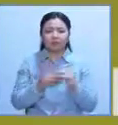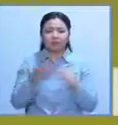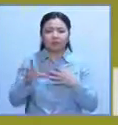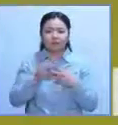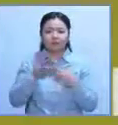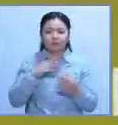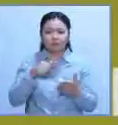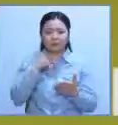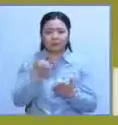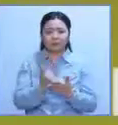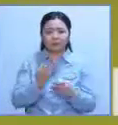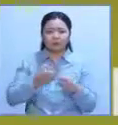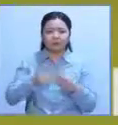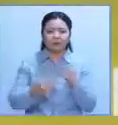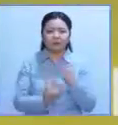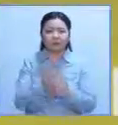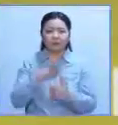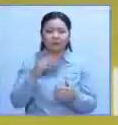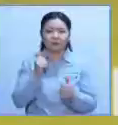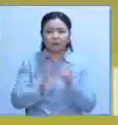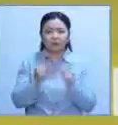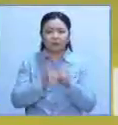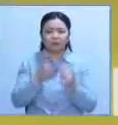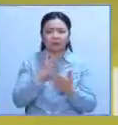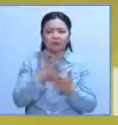қалаға тамыз айының басында өзінің шеберлік сыныбымен